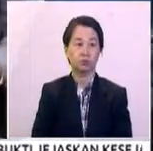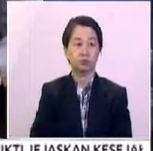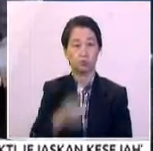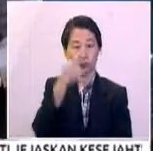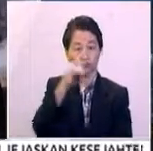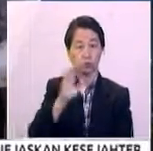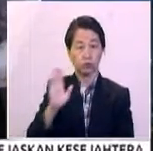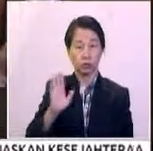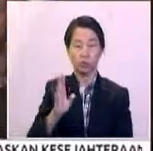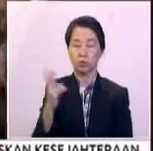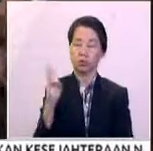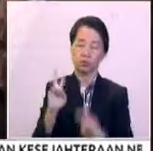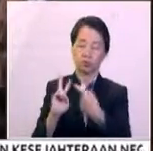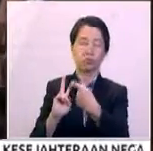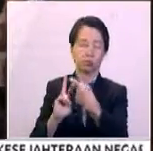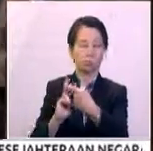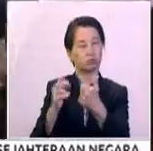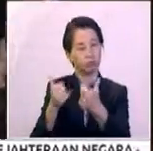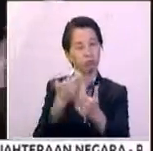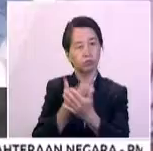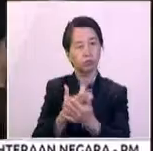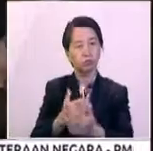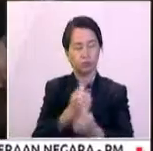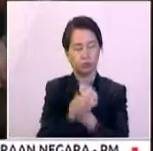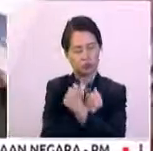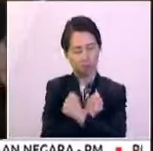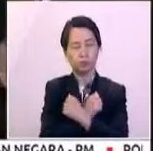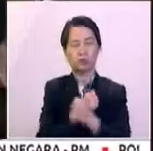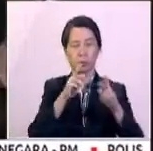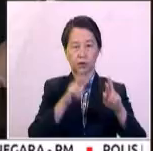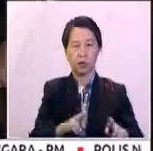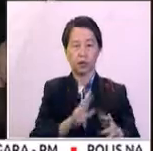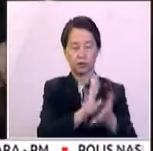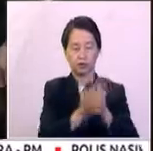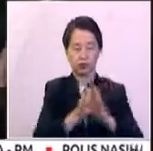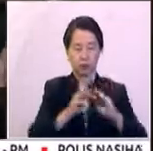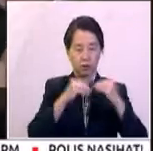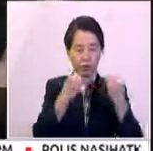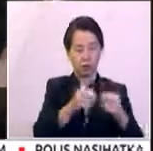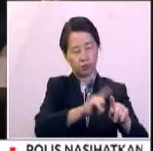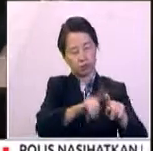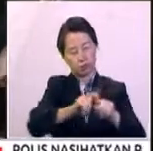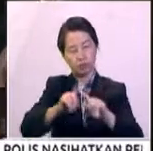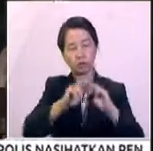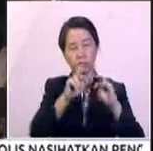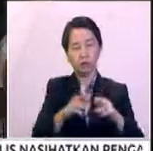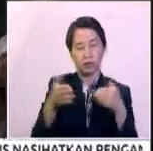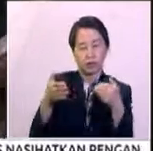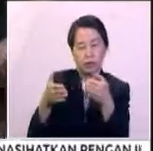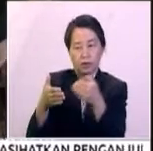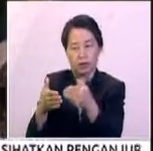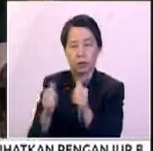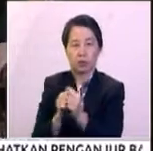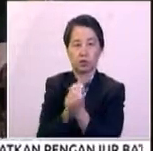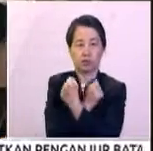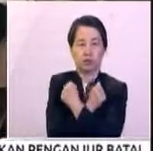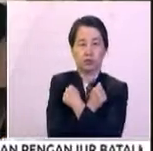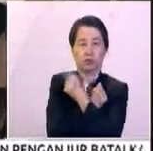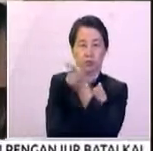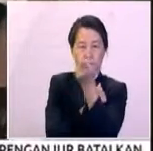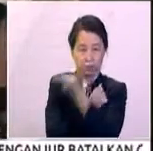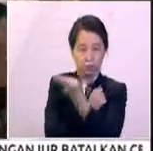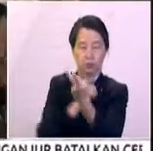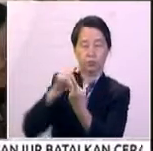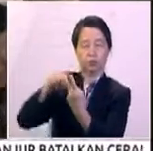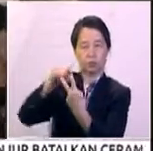Baginya, baginda berdua sangat mesra dan berjiwa rakyat menjadikan masyarakat pelbagai lapisan berasa lebih dekat dan menyayangi baginda